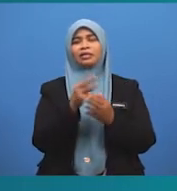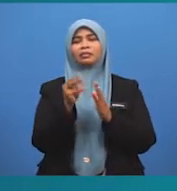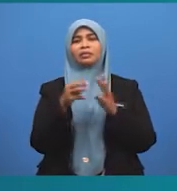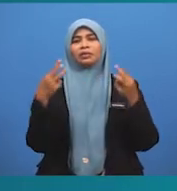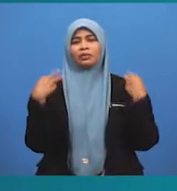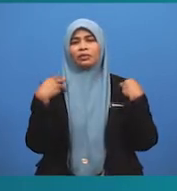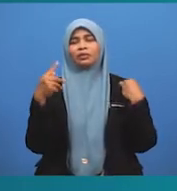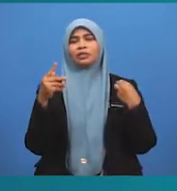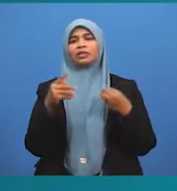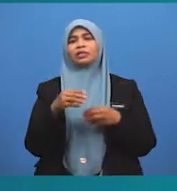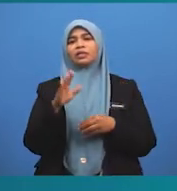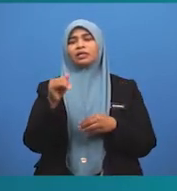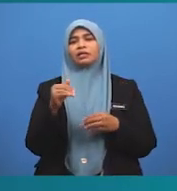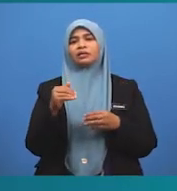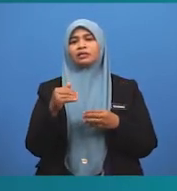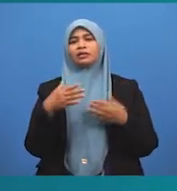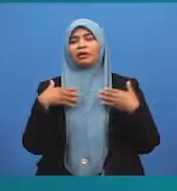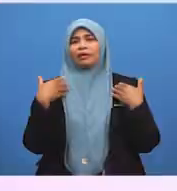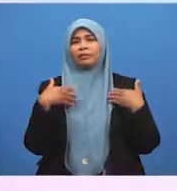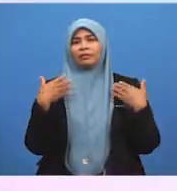mewujudkan suasana yang meriah.